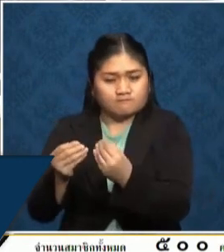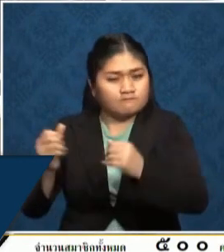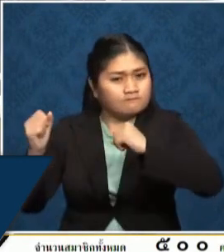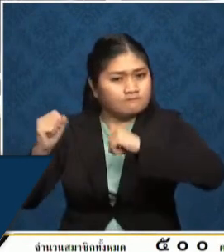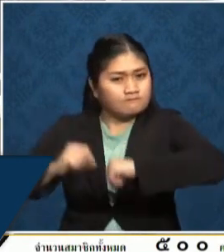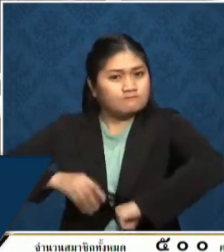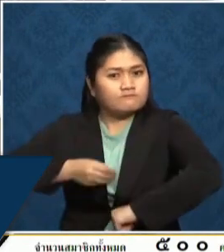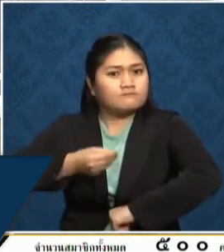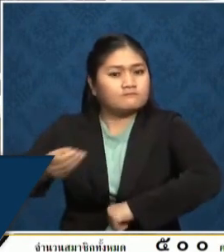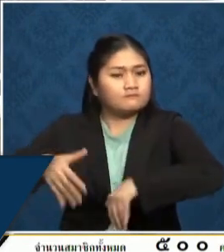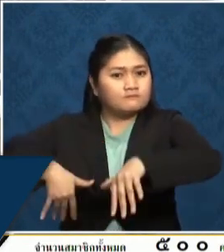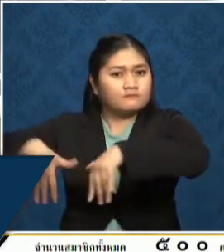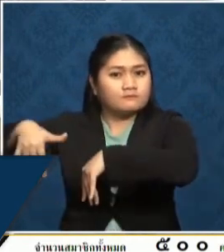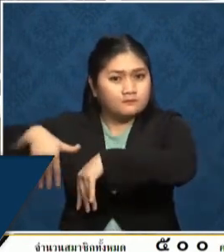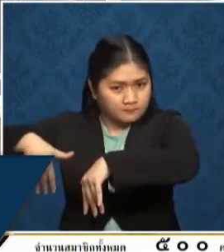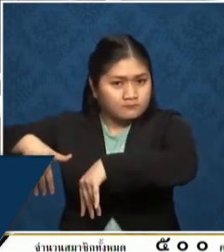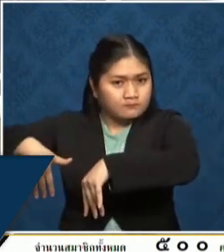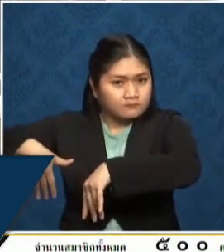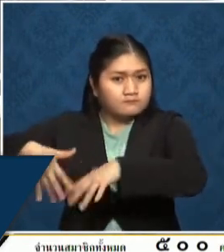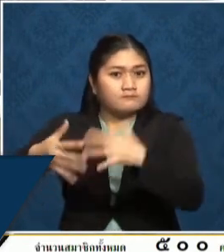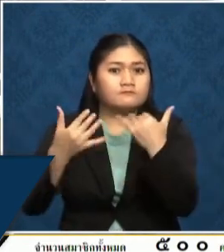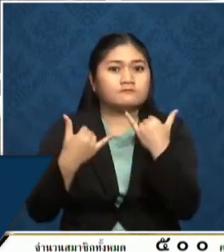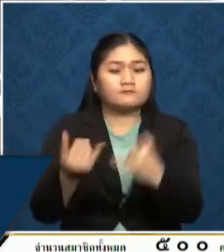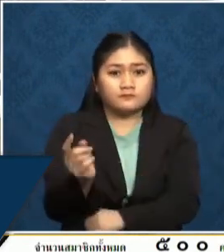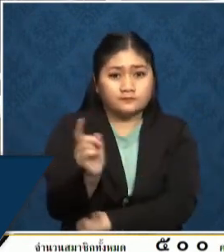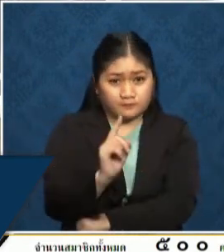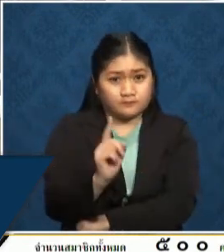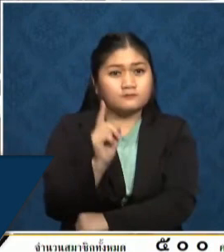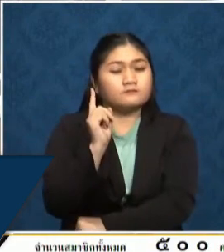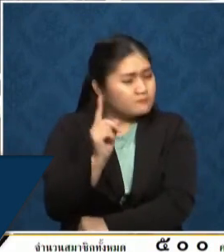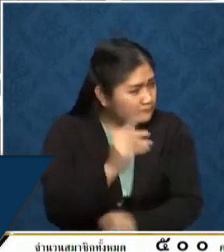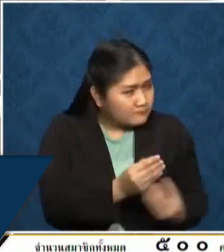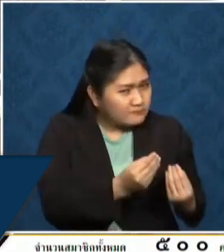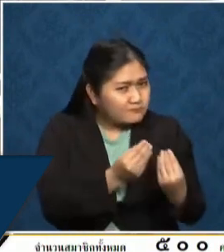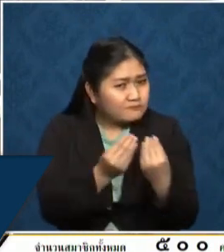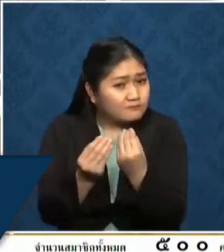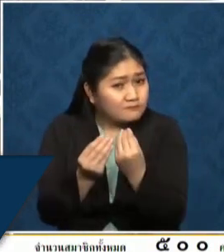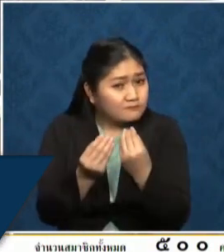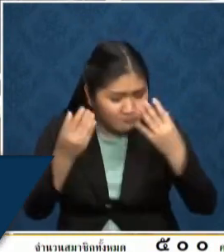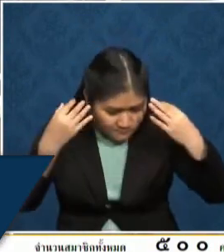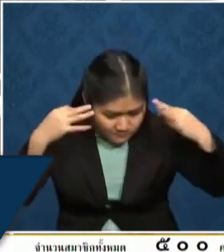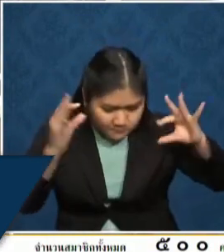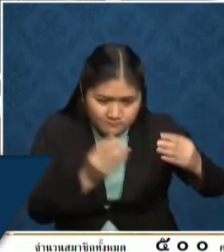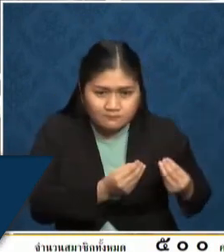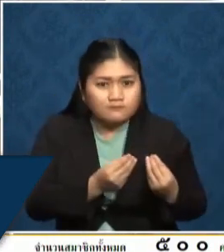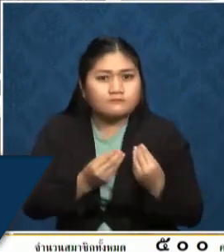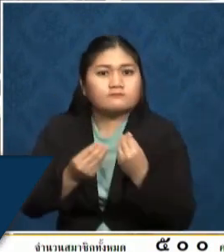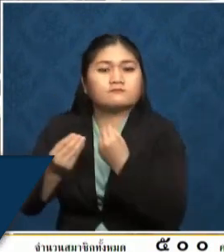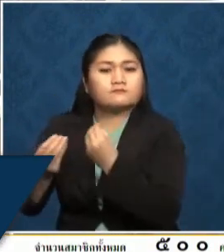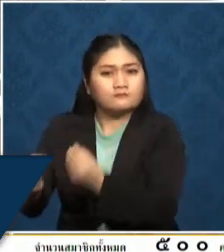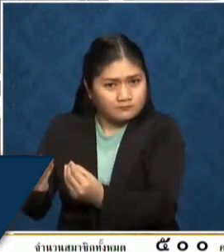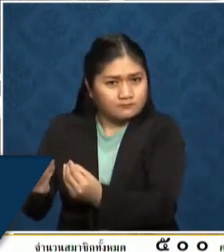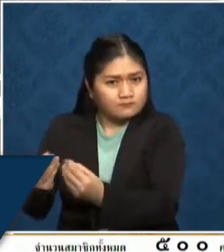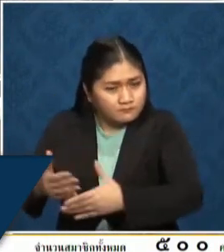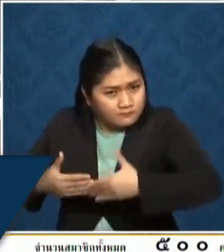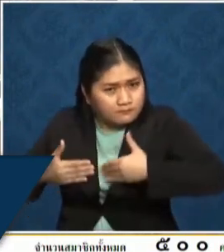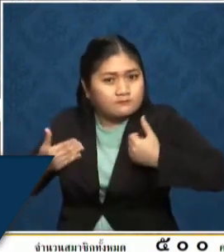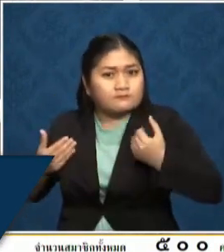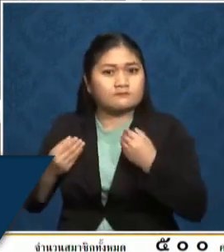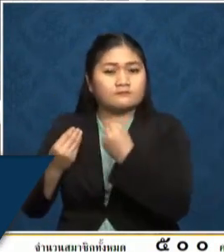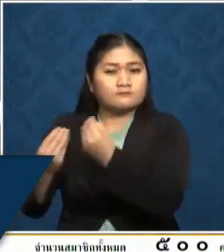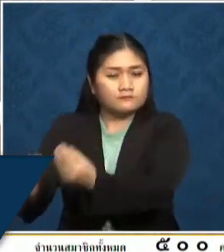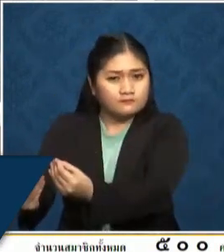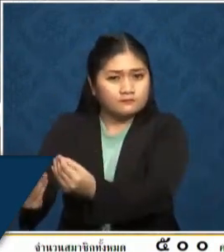ให้กับภาคคนเรือนถึงเวลาแล้ครับที่จะคืนสันติภาพให้กบพี่น้องในจัหดชัแนภาคใต้